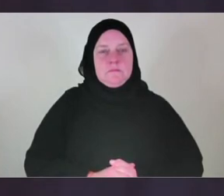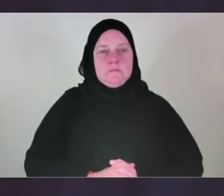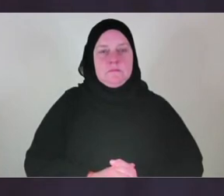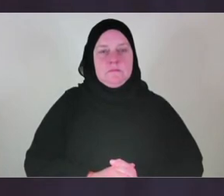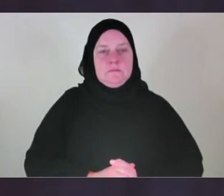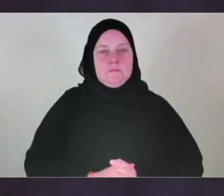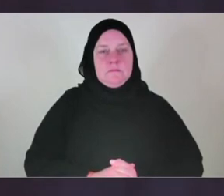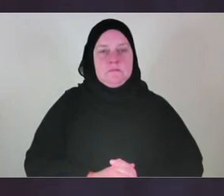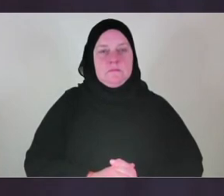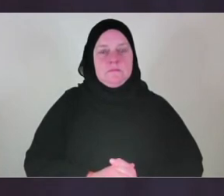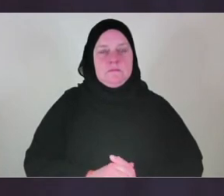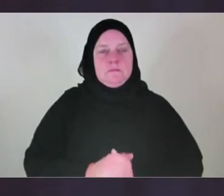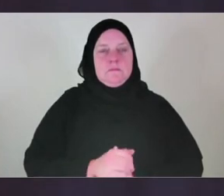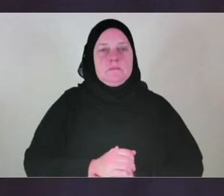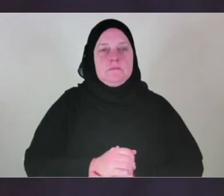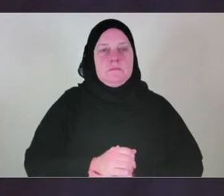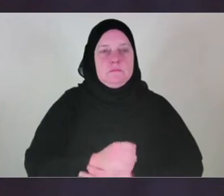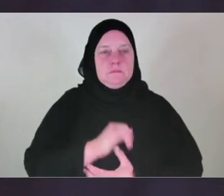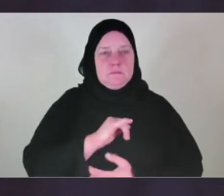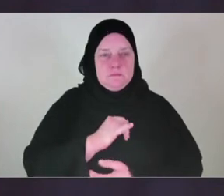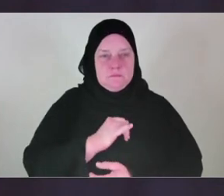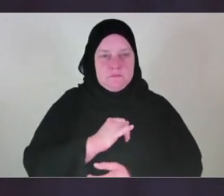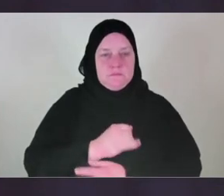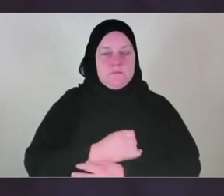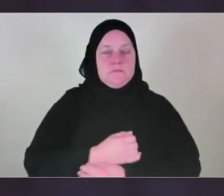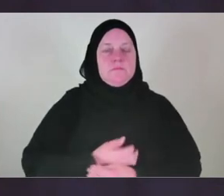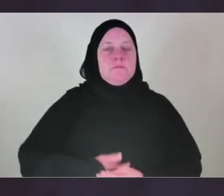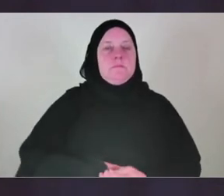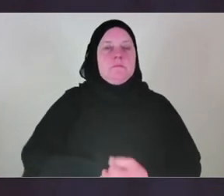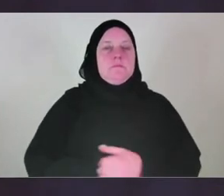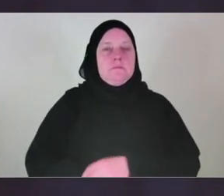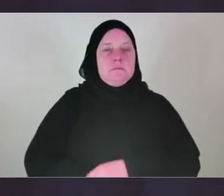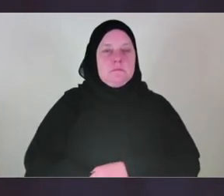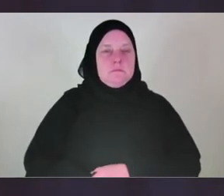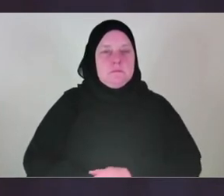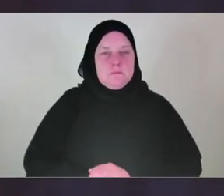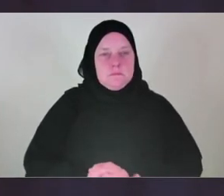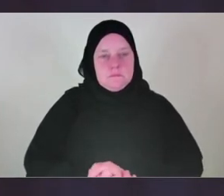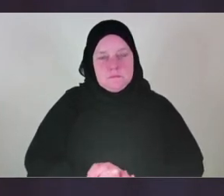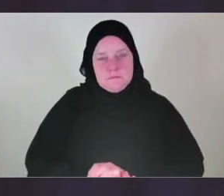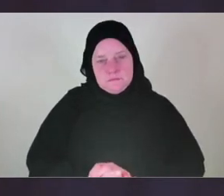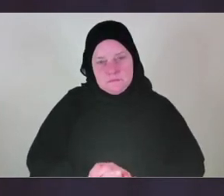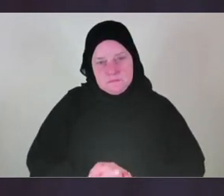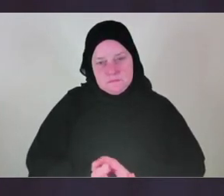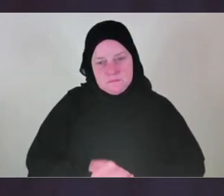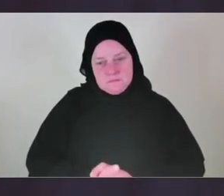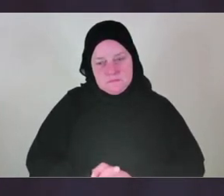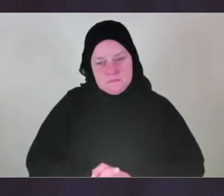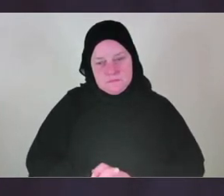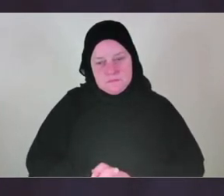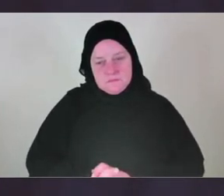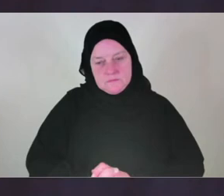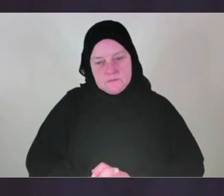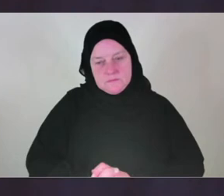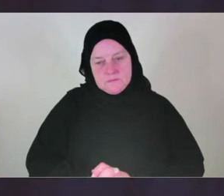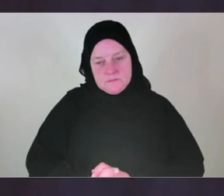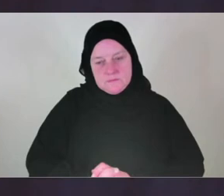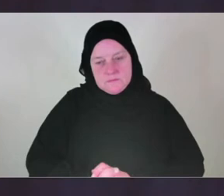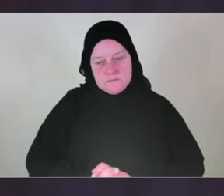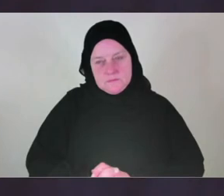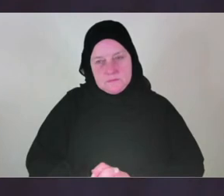اللهم صل على محمد وآل وعلى أهل بيته الطيبين الطاهرين واللعنة الدائمة